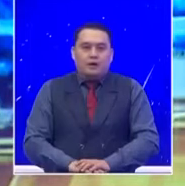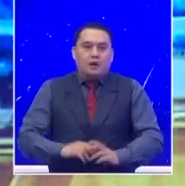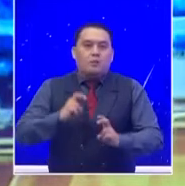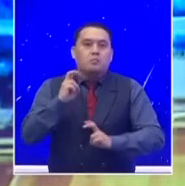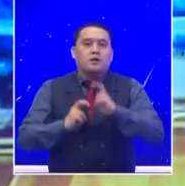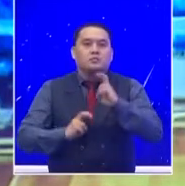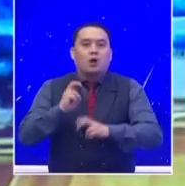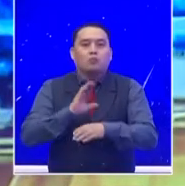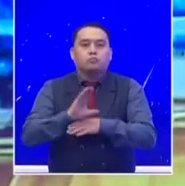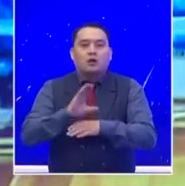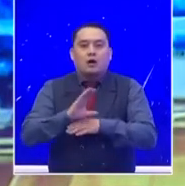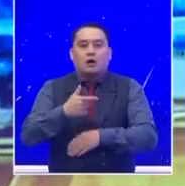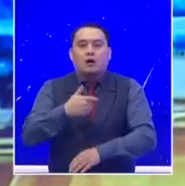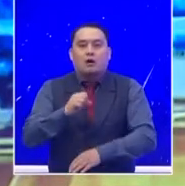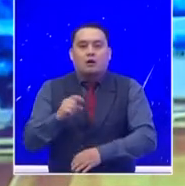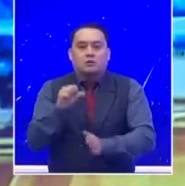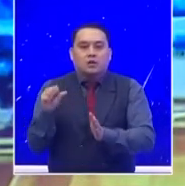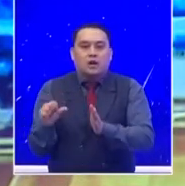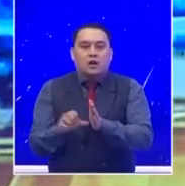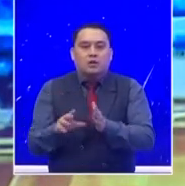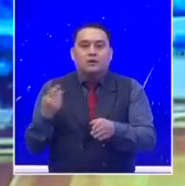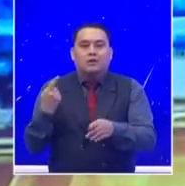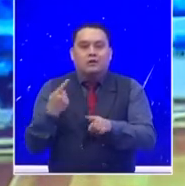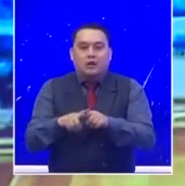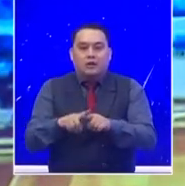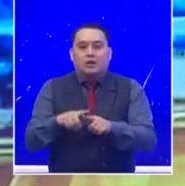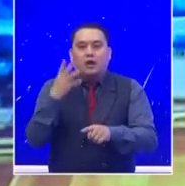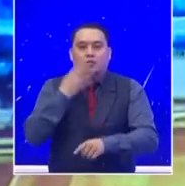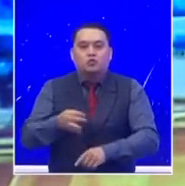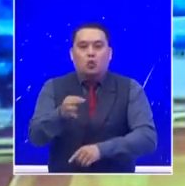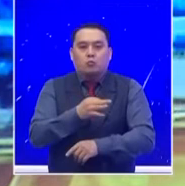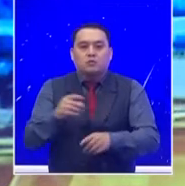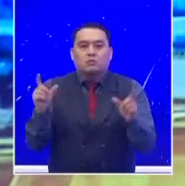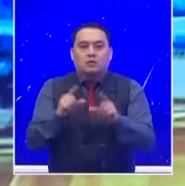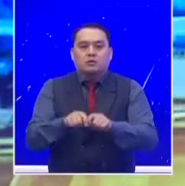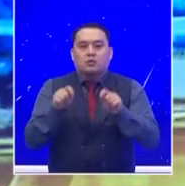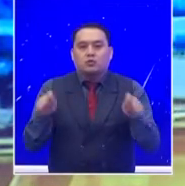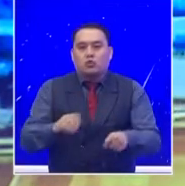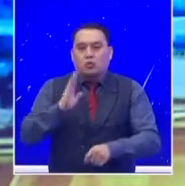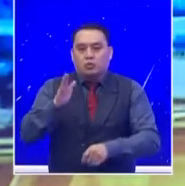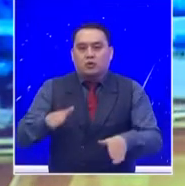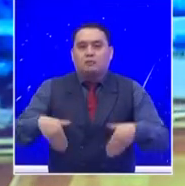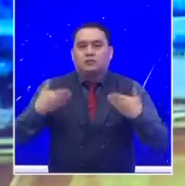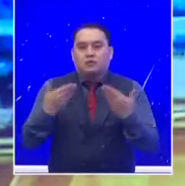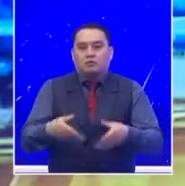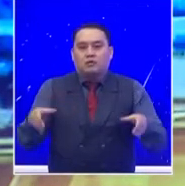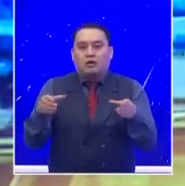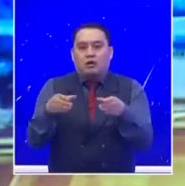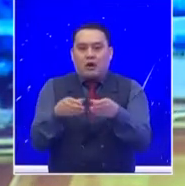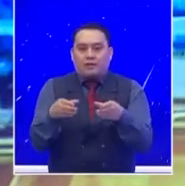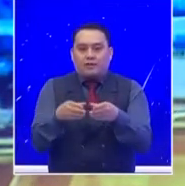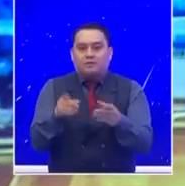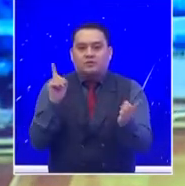Предприятие по производству газовой и электрической бытовой техники появится в Алматинской области. Сегодня представители компании FMS